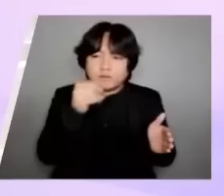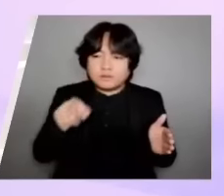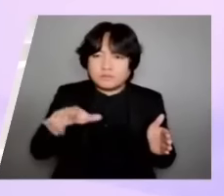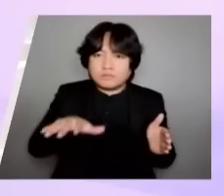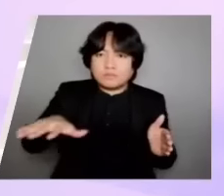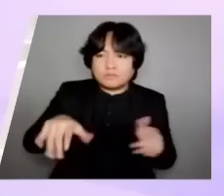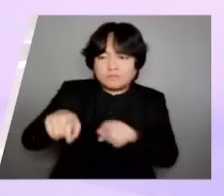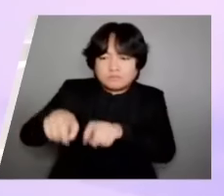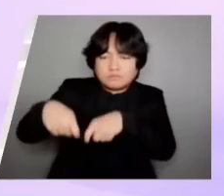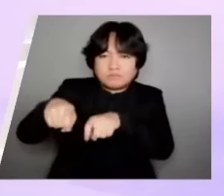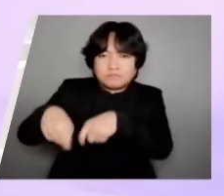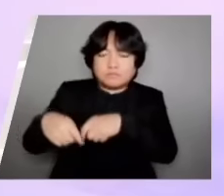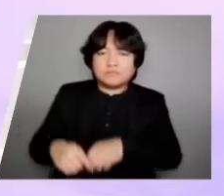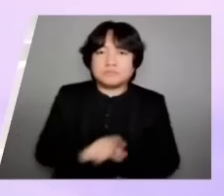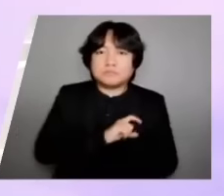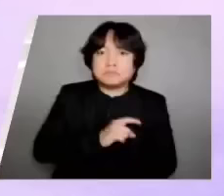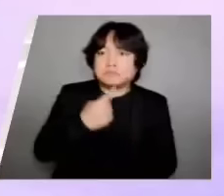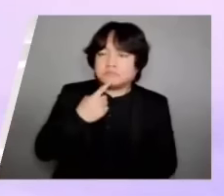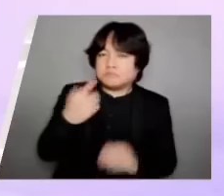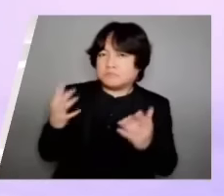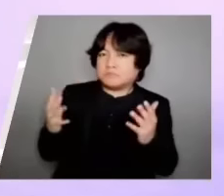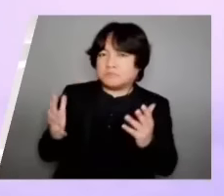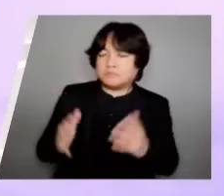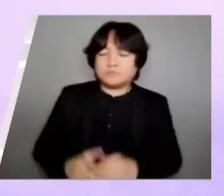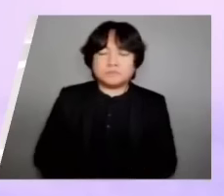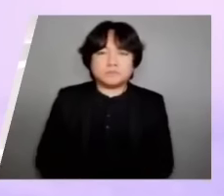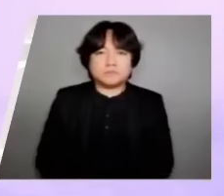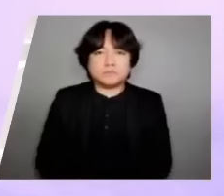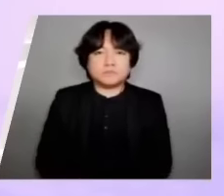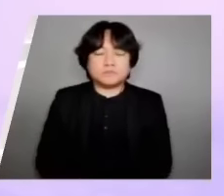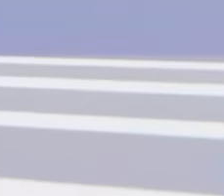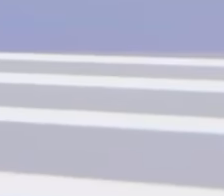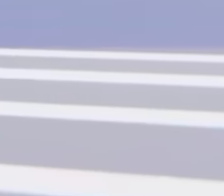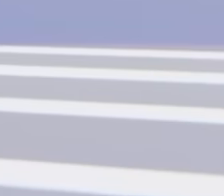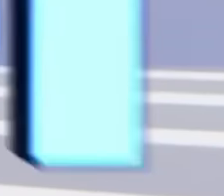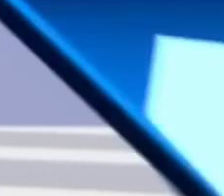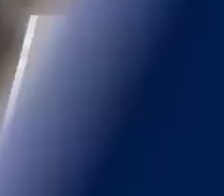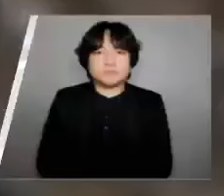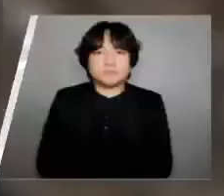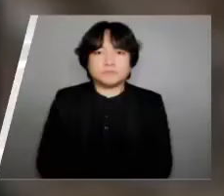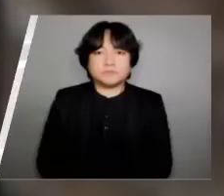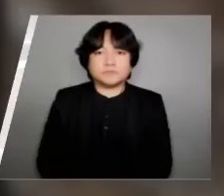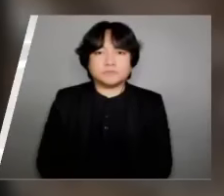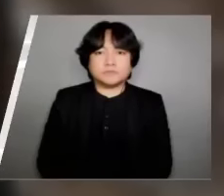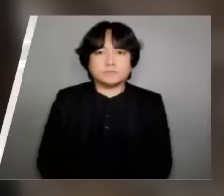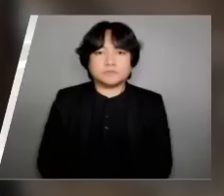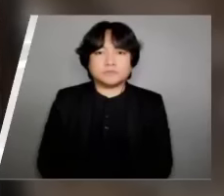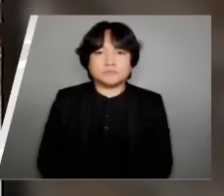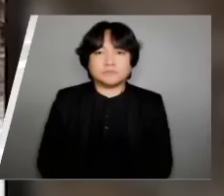PNP. Saksi, si Argel Relator ng GMA Regional TV.